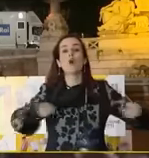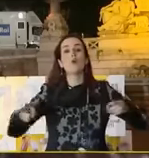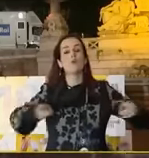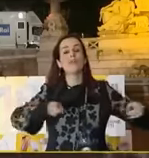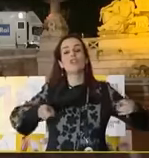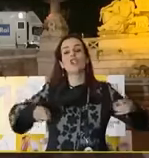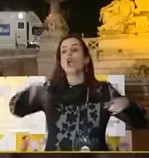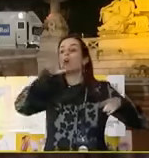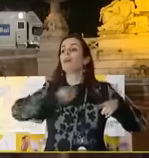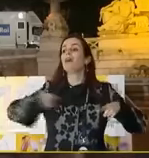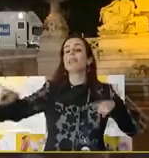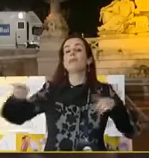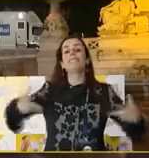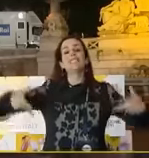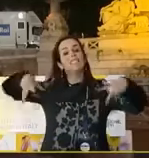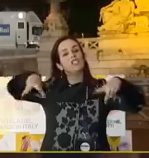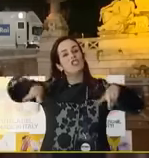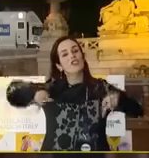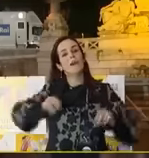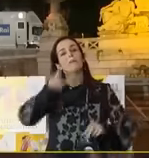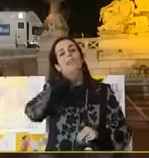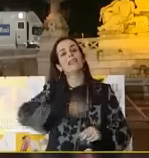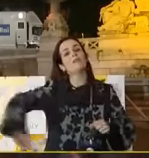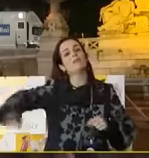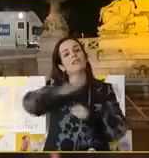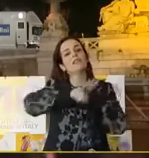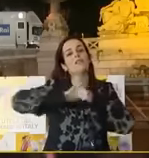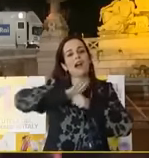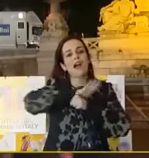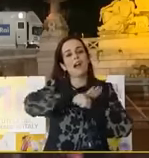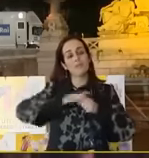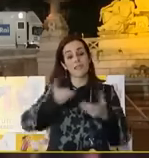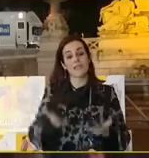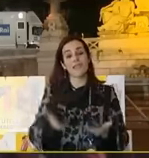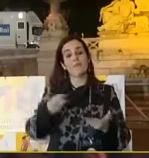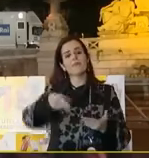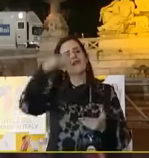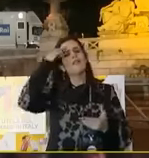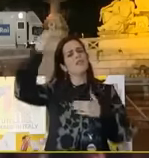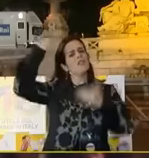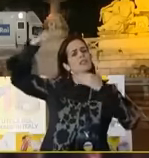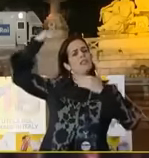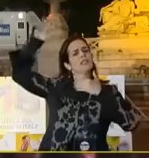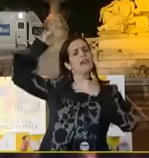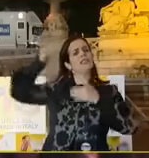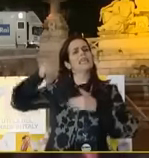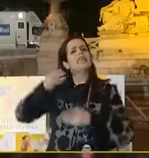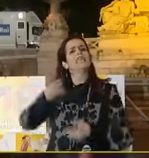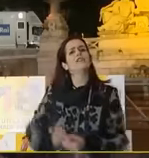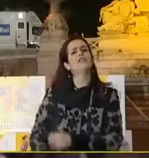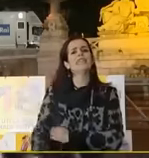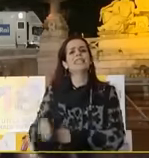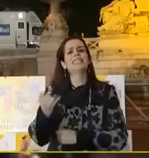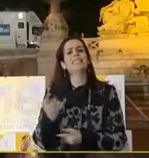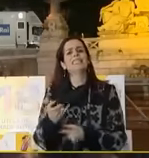rinnovabili, parliamo di famiglia, allora voi ricordate il Fertility Day?